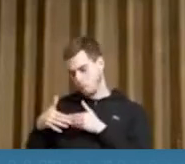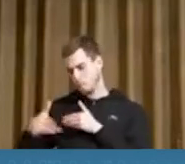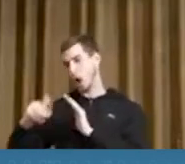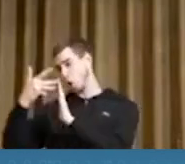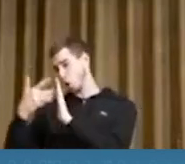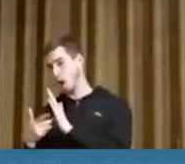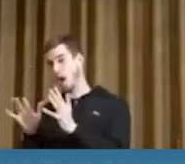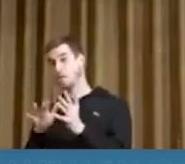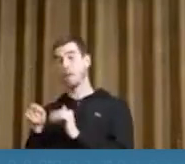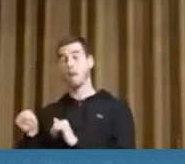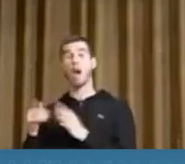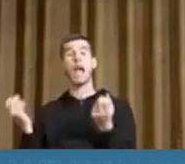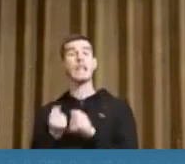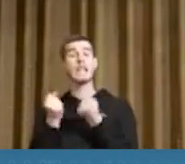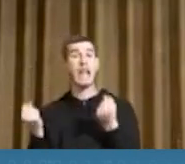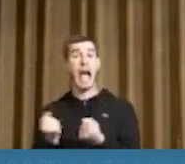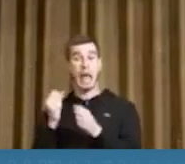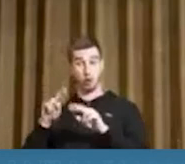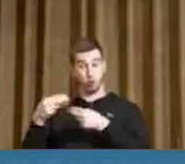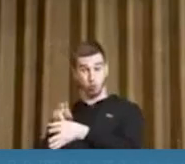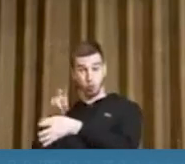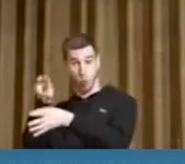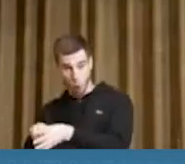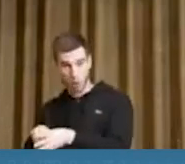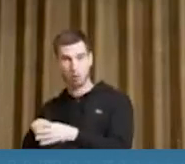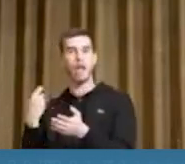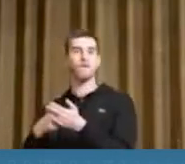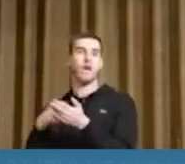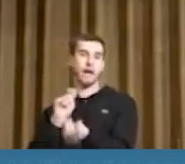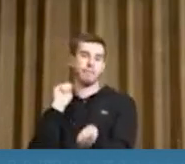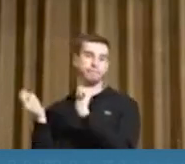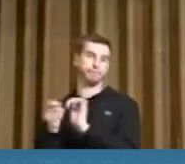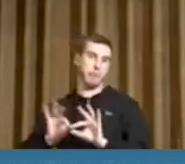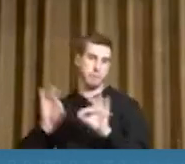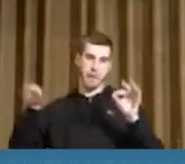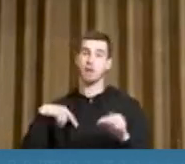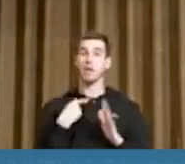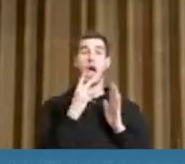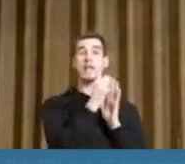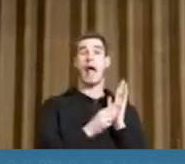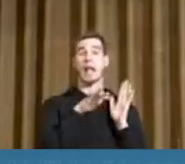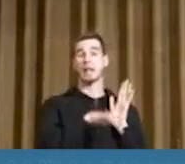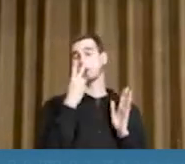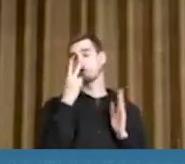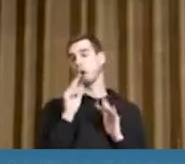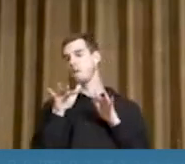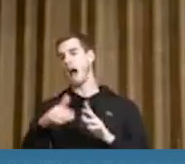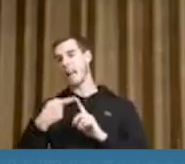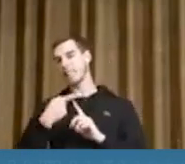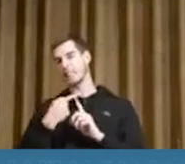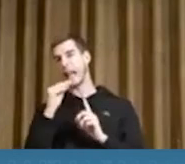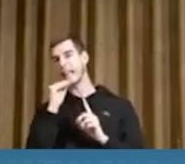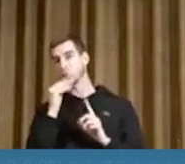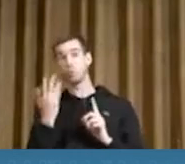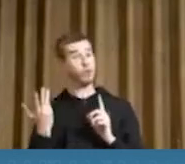früher Trainingseintritt eine Rolle. Und diese Daten haben wir ja, da muss man gucken, ob die Fallzahl ausreicht. Wahrscheinlich brauchen wir dann